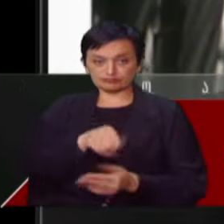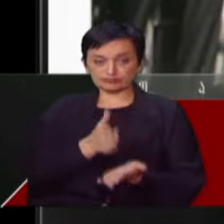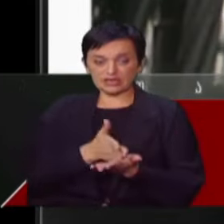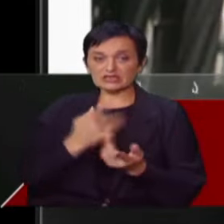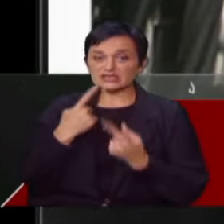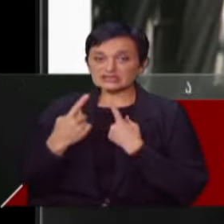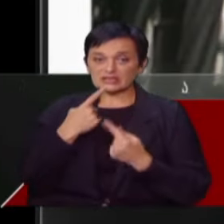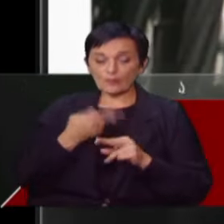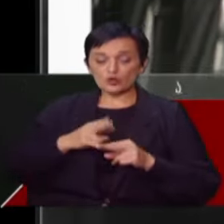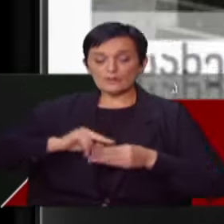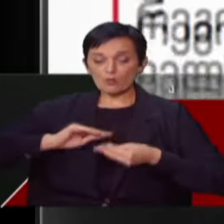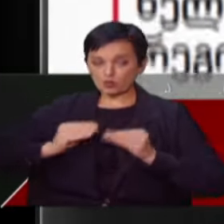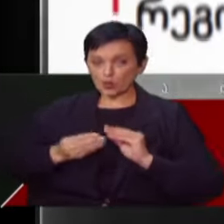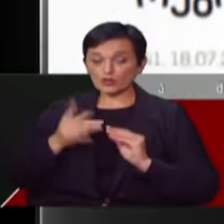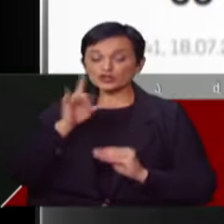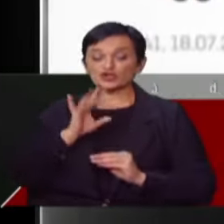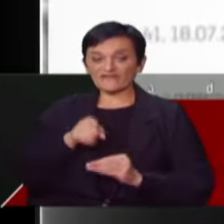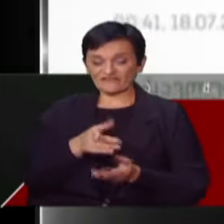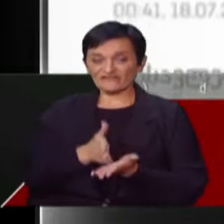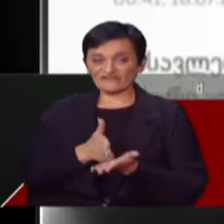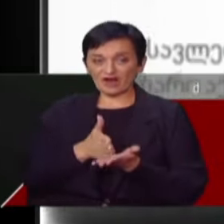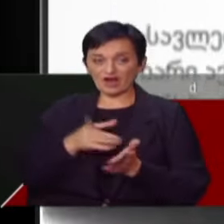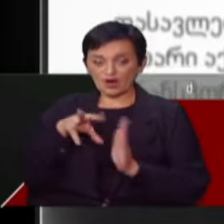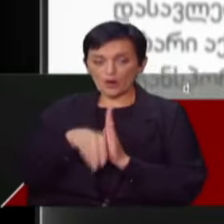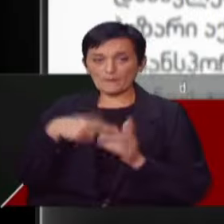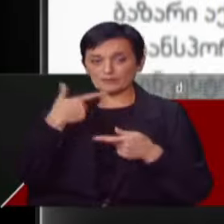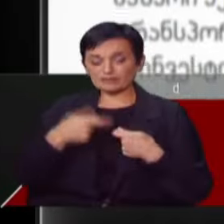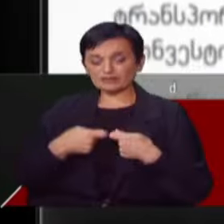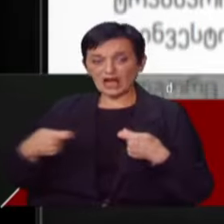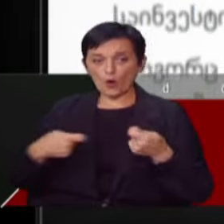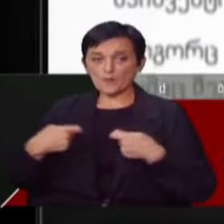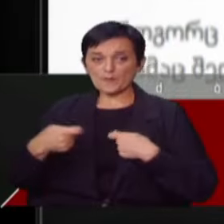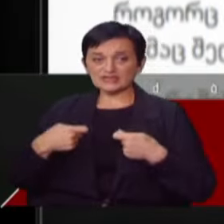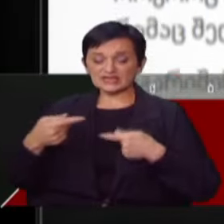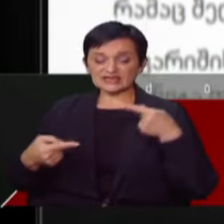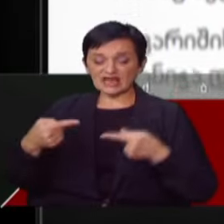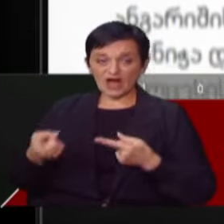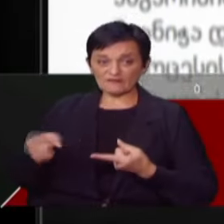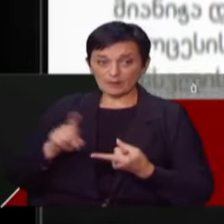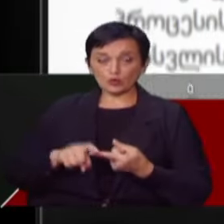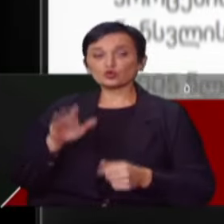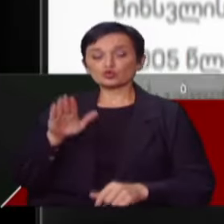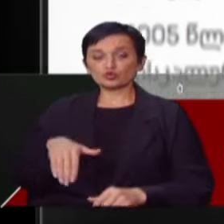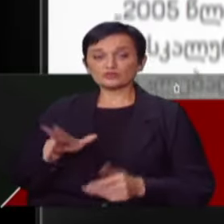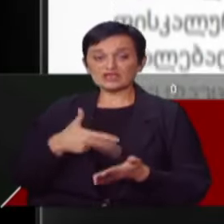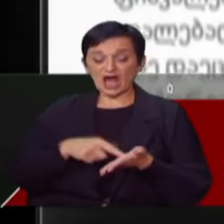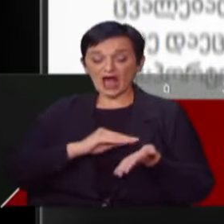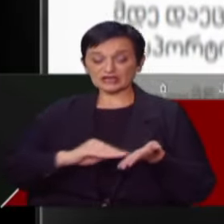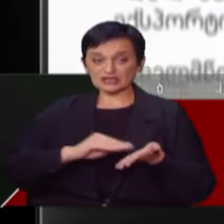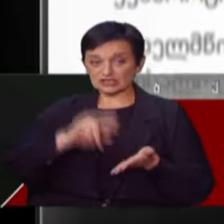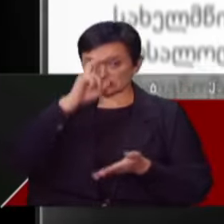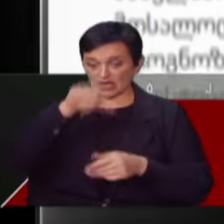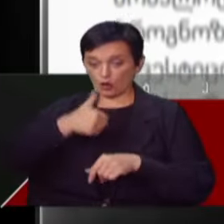საუბარია იმ გამოწვევებზე, რომელიც ჯერ კიდევ არსებობს, მათ შორის გაჭიანურებულ ბიზნეს დავებთან დაკავშირებით. თუმცა, როგორც ანგარიში